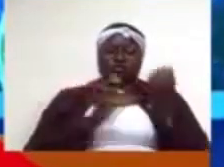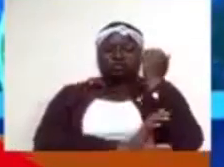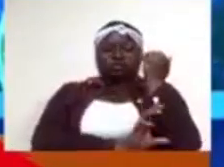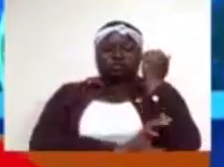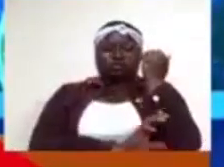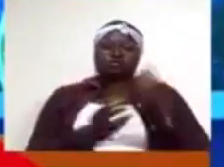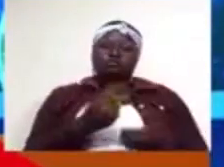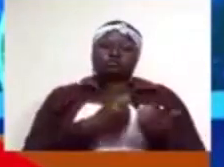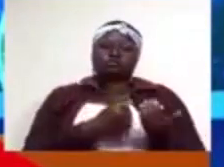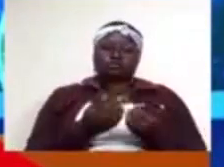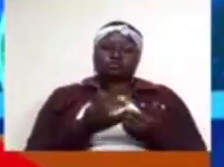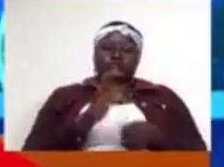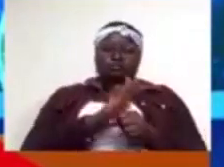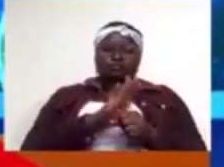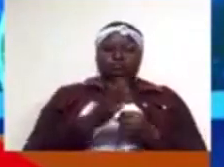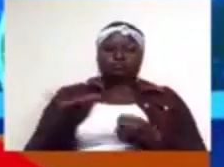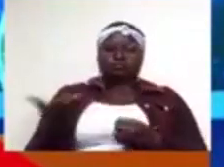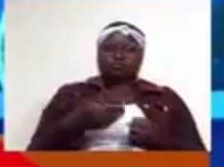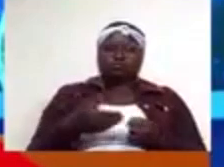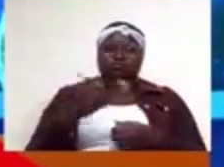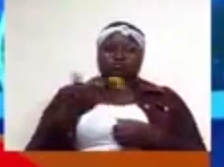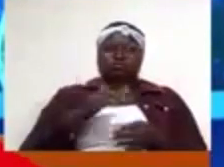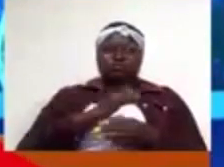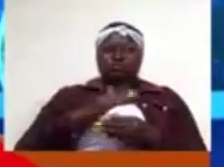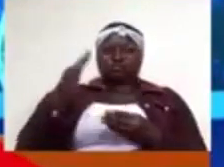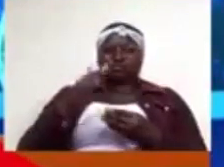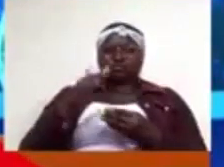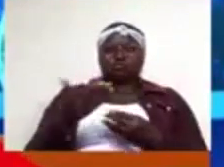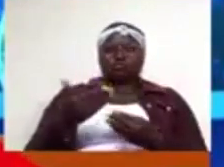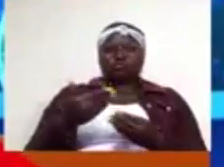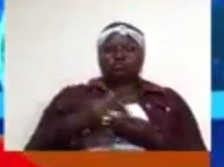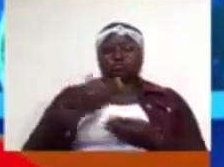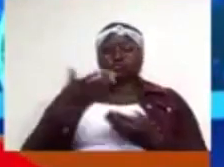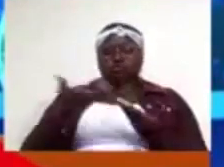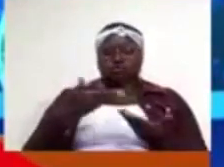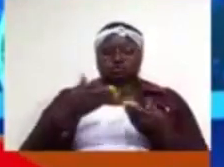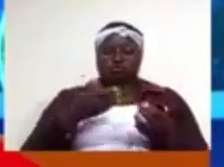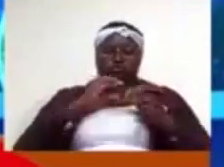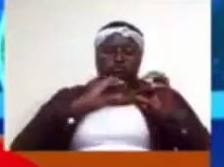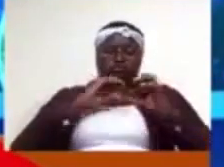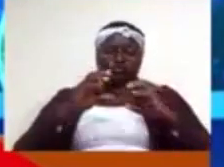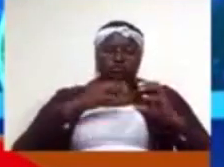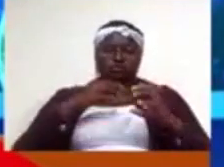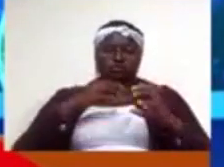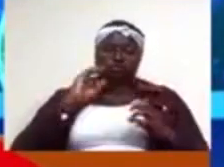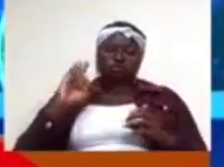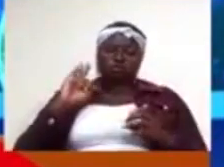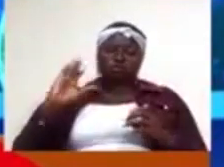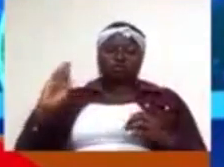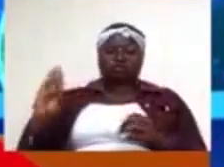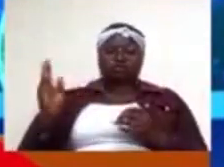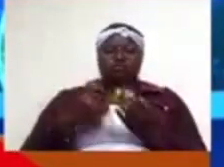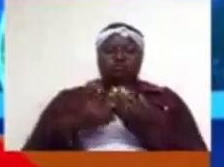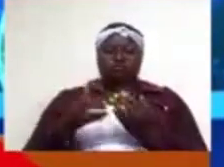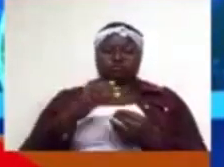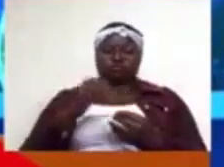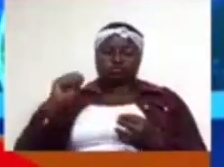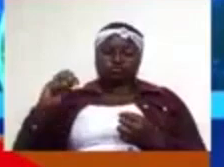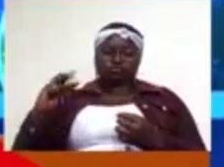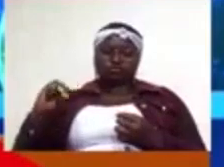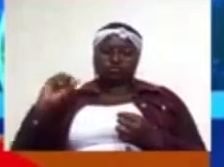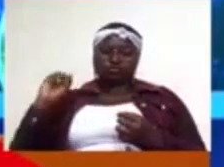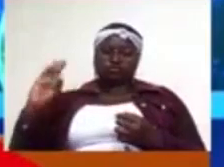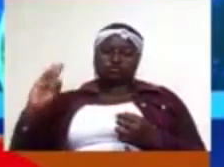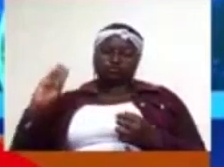bururini cikoretwo cikiongerereka na gikiro kinene uguo urathi na mbere ukiranagiria na ithwe kwetukira ngenda cito ciothe cia